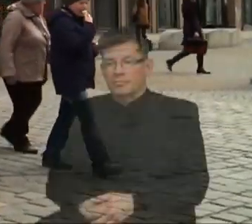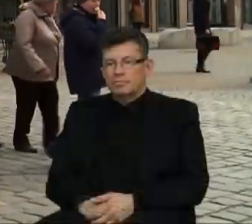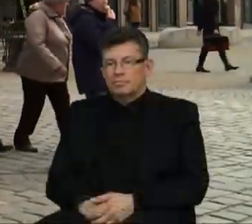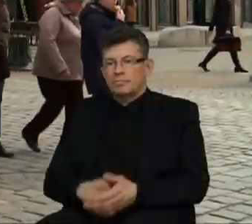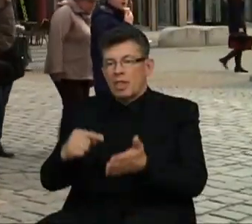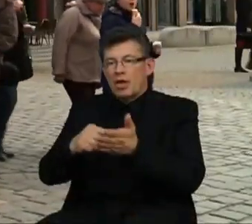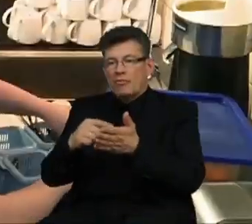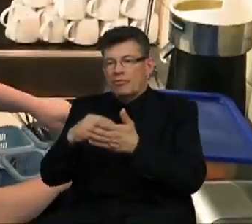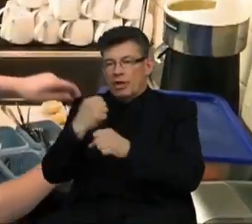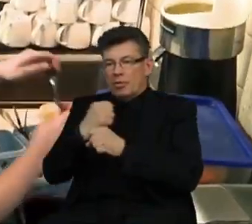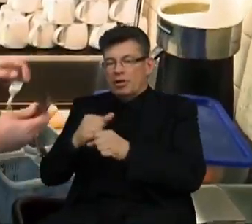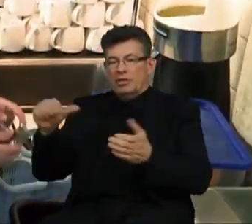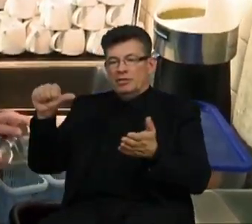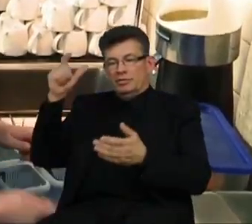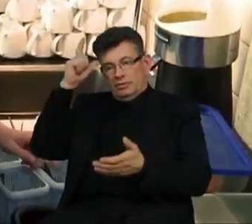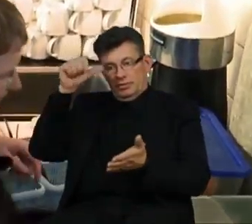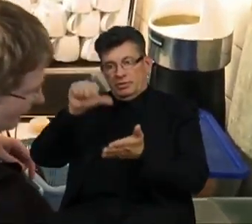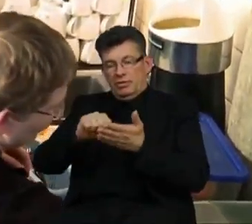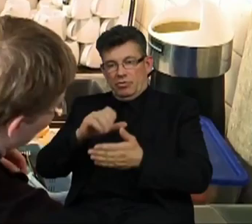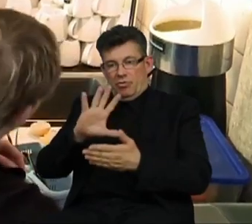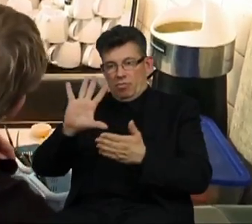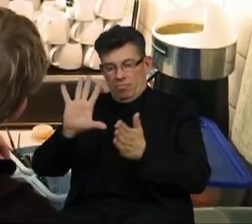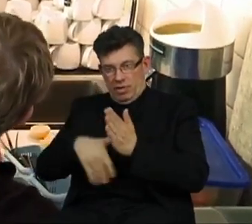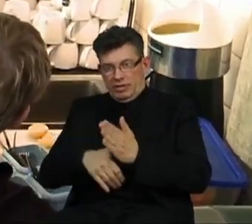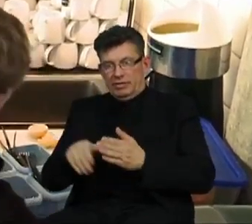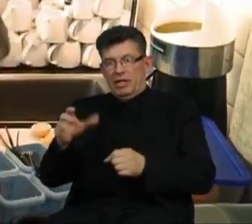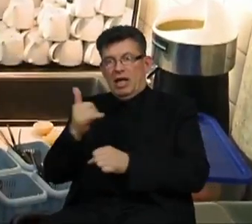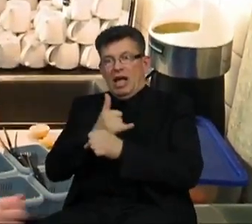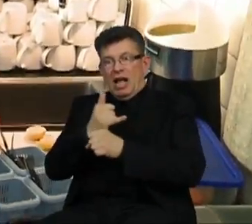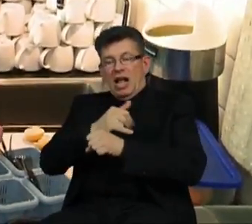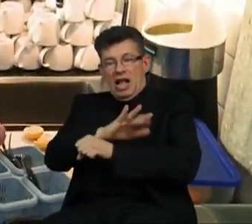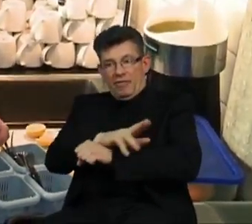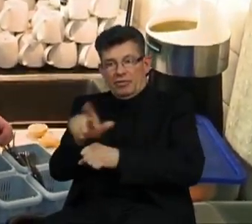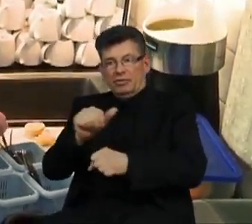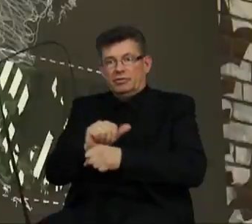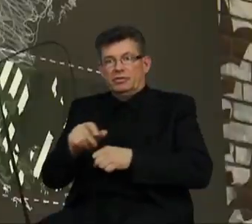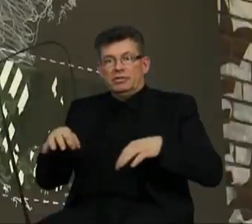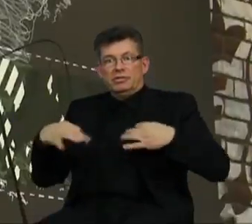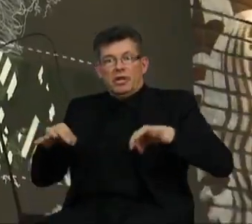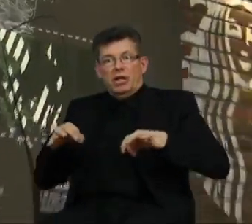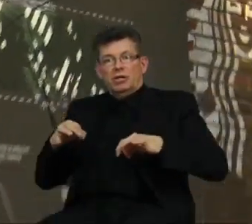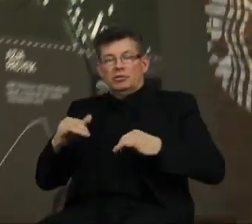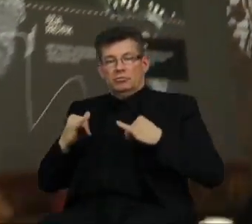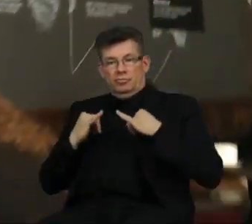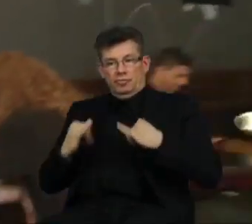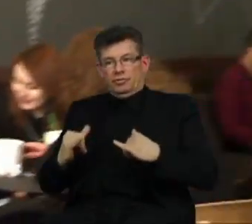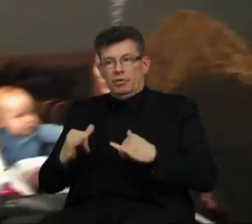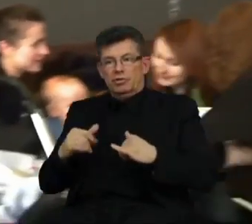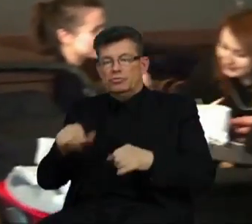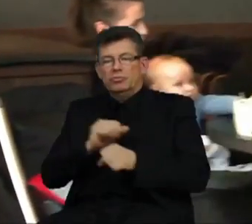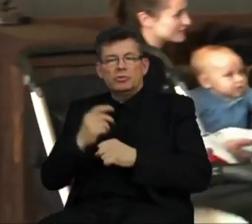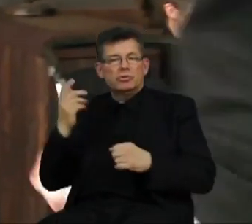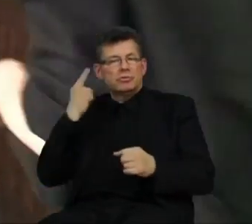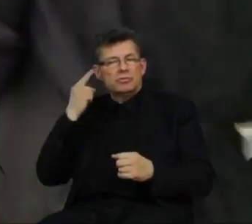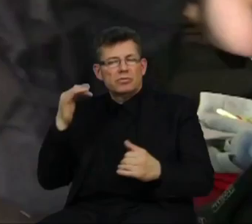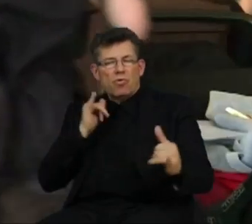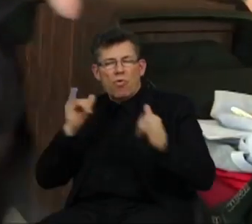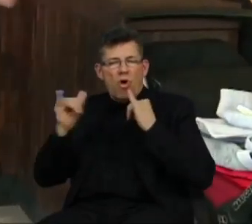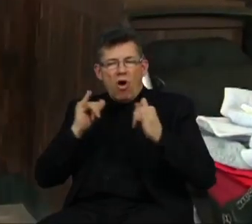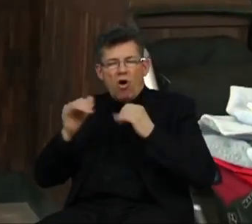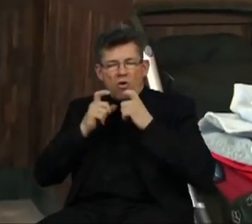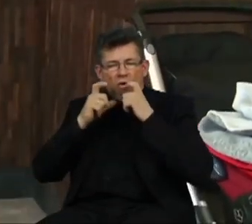W tej pracy, w centrum miasta, w tak dużej kawiarni, bardzo ważną rzeczą jest odporność na stres i na te warunki zewnętrzne, dlatego że tu jest bardzo głośno. Przewija się tutaj